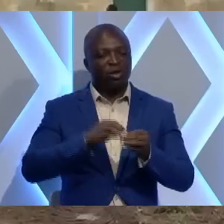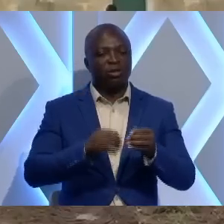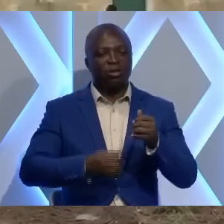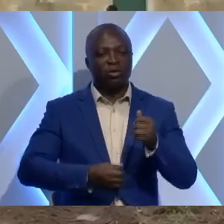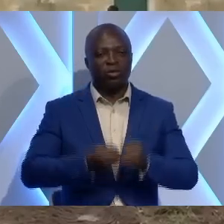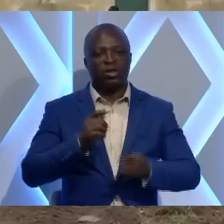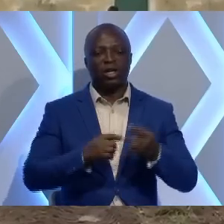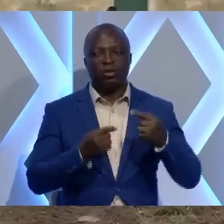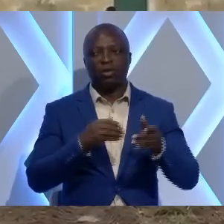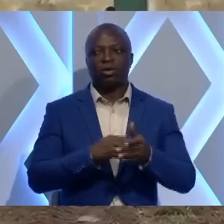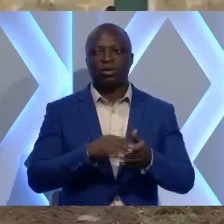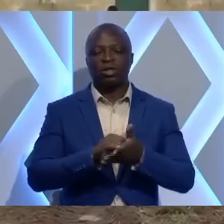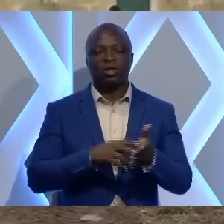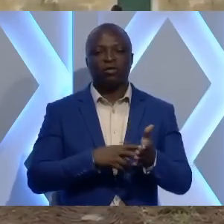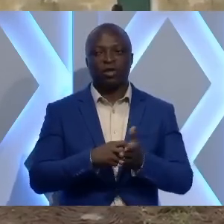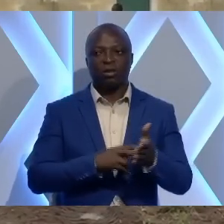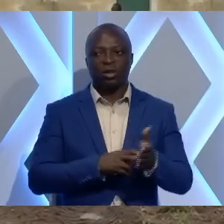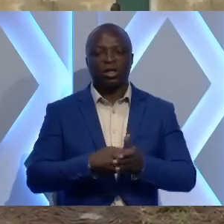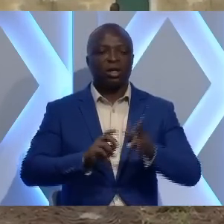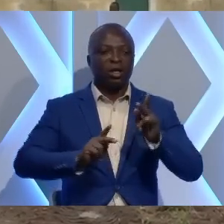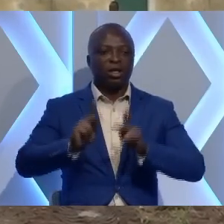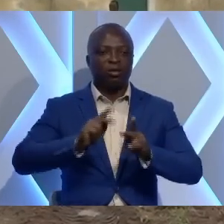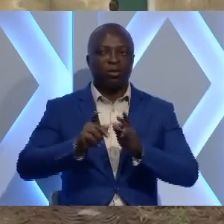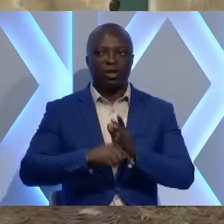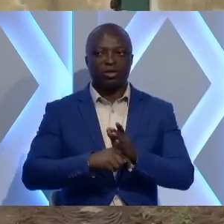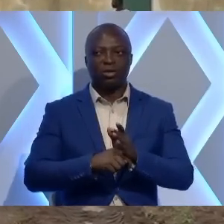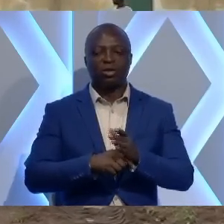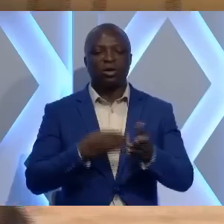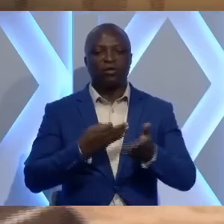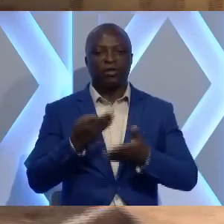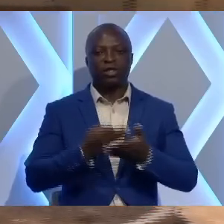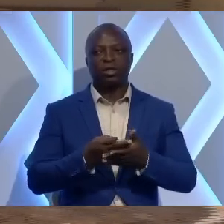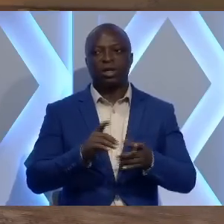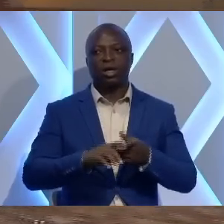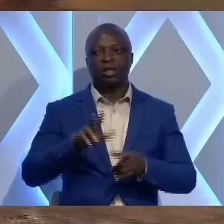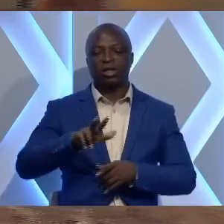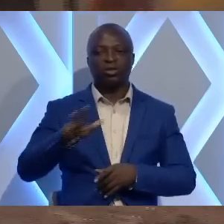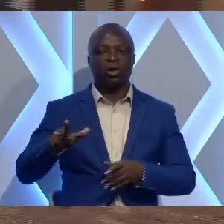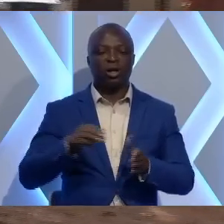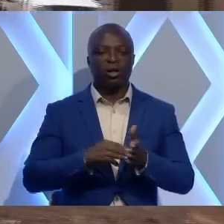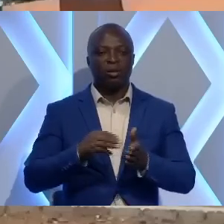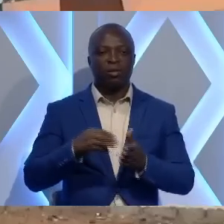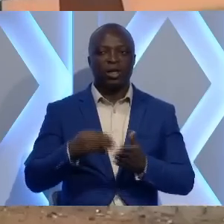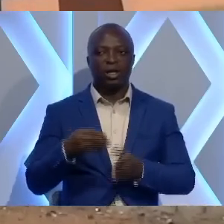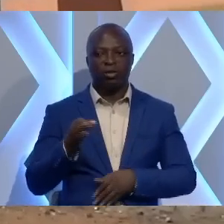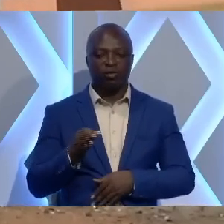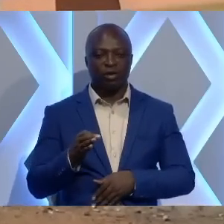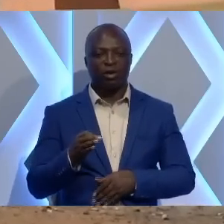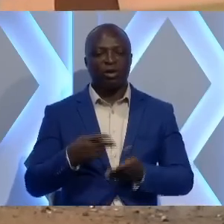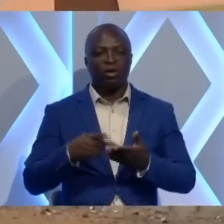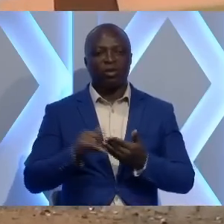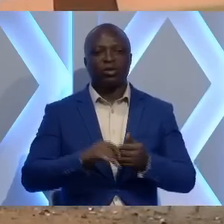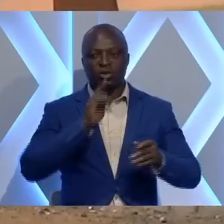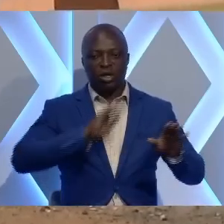plus à la lutte contre la vulnérabilité des populations. Financé à hauteur de 33 milliards de francs CFA, le projet